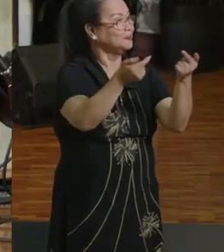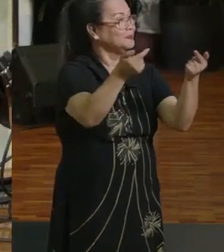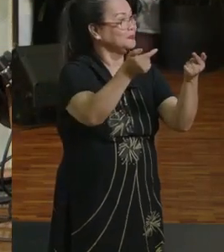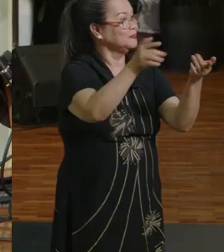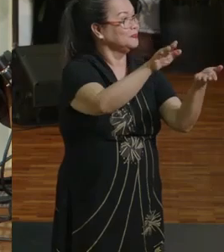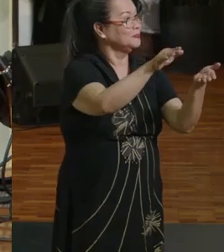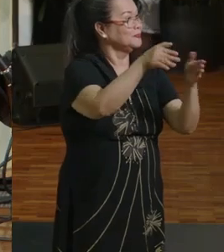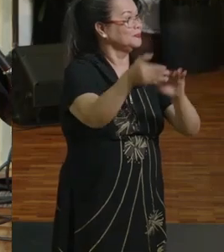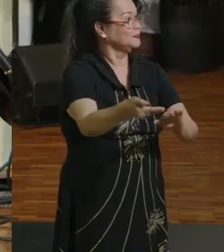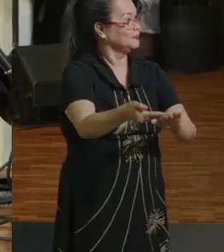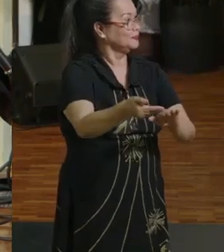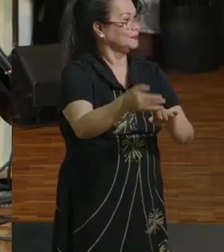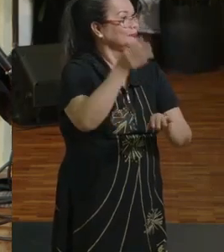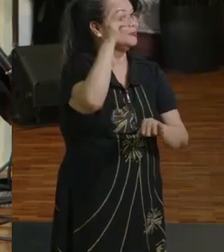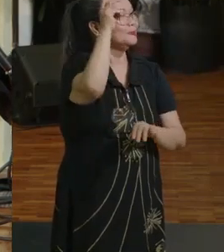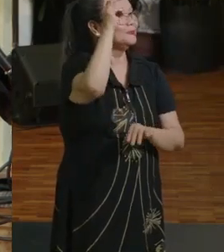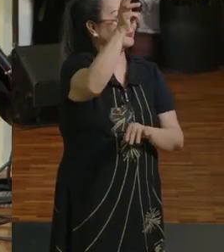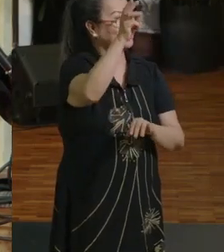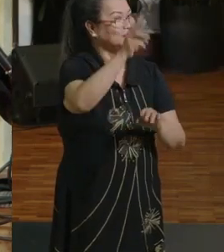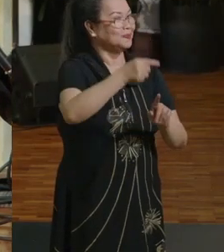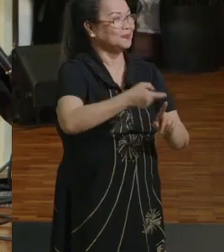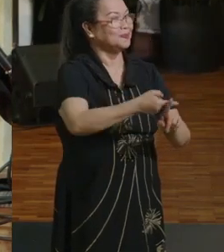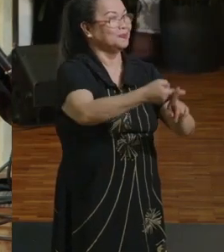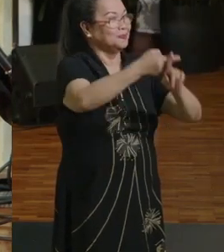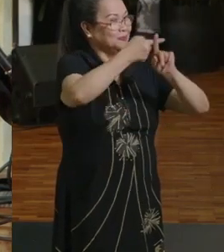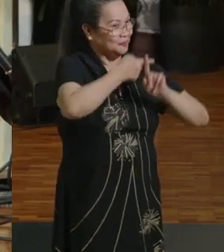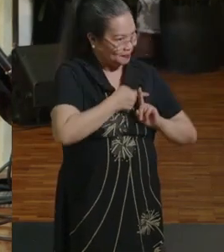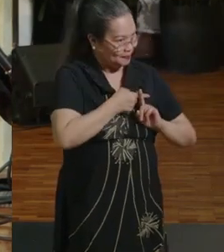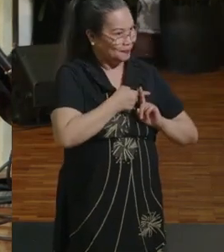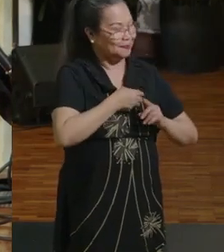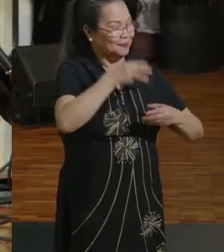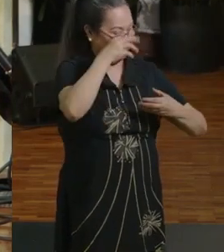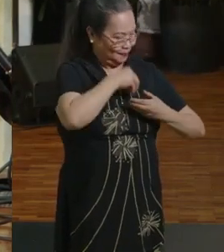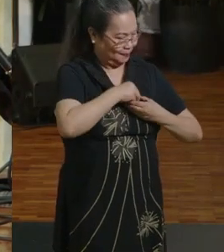death ay i-credit sa ating account.